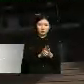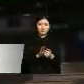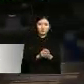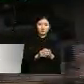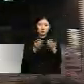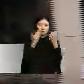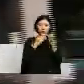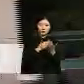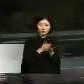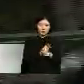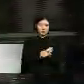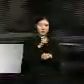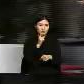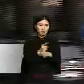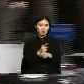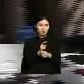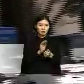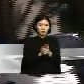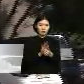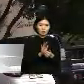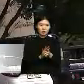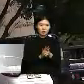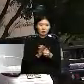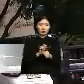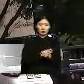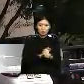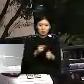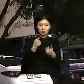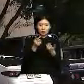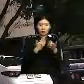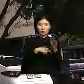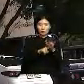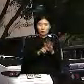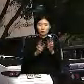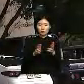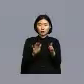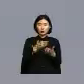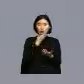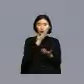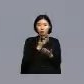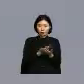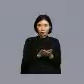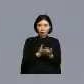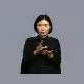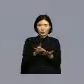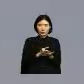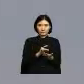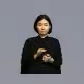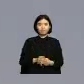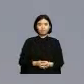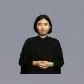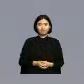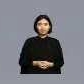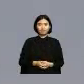합격을 특색 사업을 지원하는 술에 울 특화 교육 공모사업에 올해 주요 성과로 평가했습니다